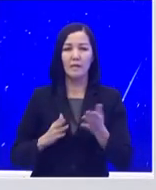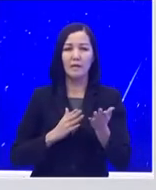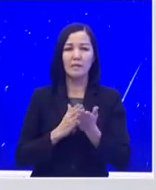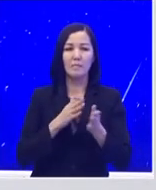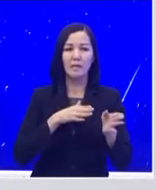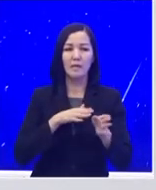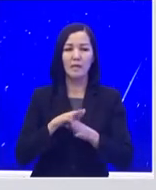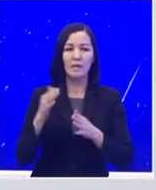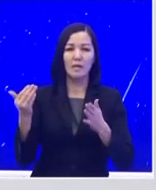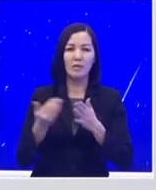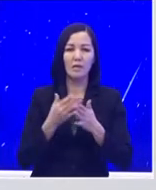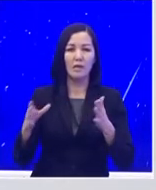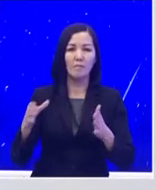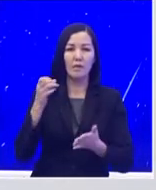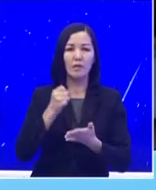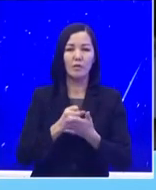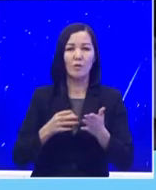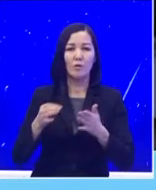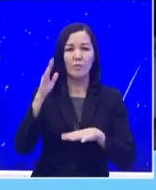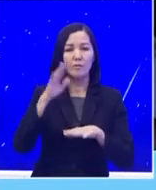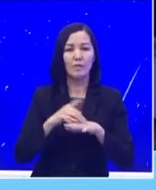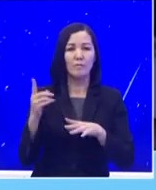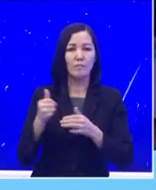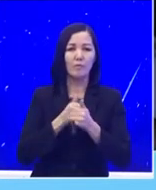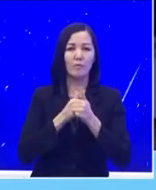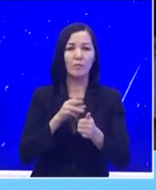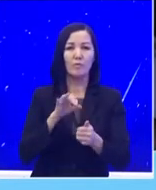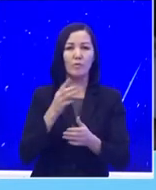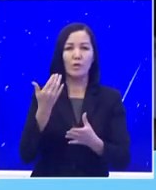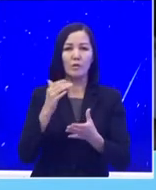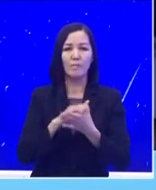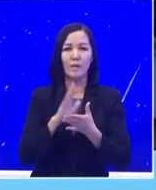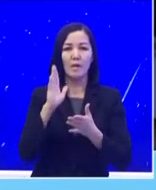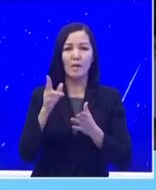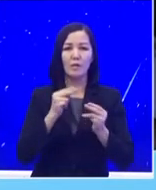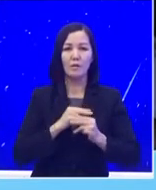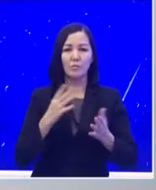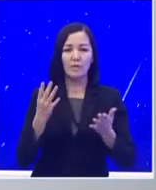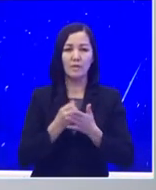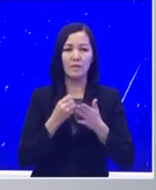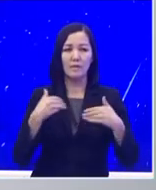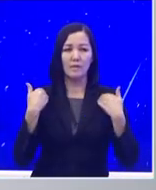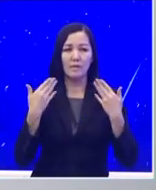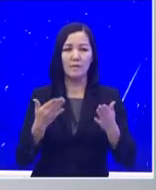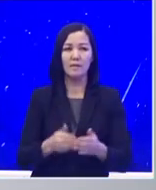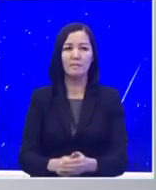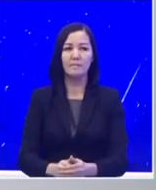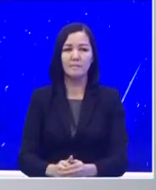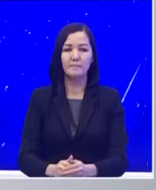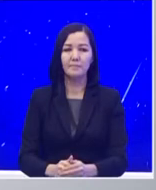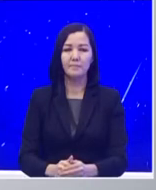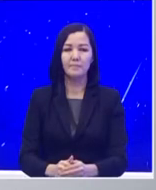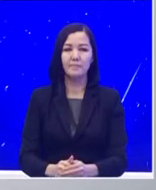болған. Жаңа басшыны ұжымға облыс әкімінің бірінші орынбасары Ләззат Тұрлашев таныстырды. Алдағы жұмыстарына сәттілік тіледі.